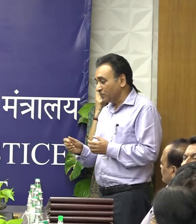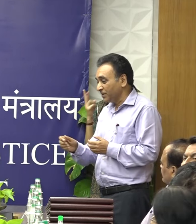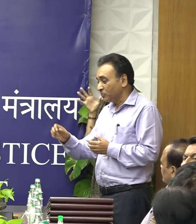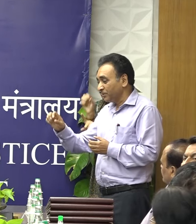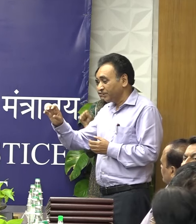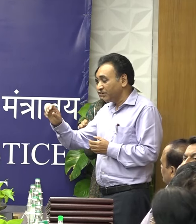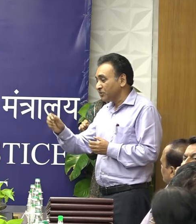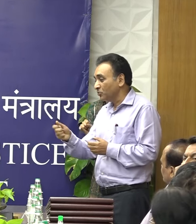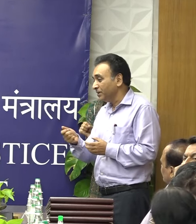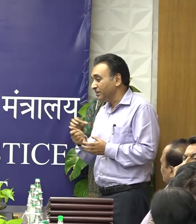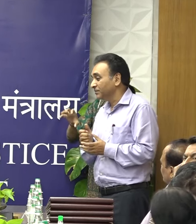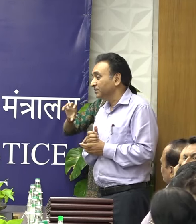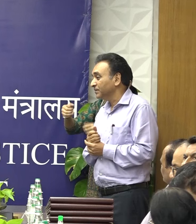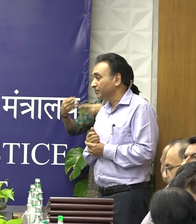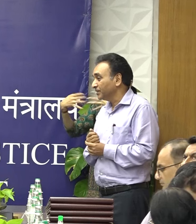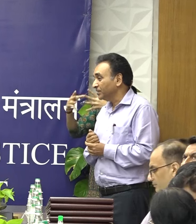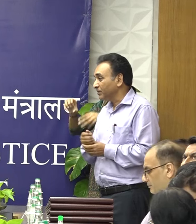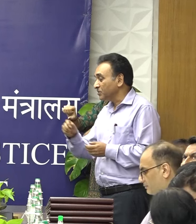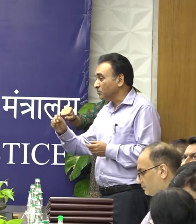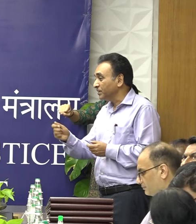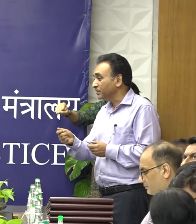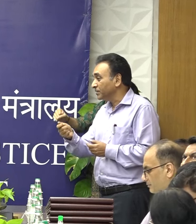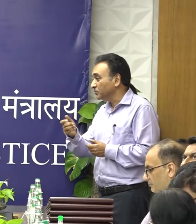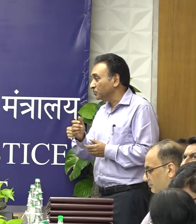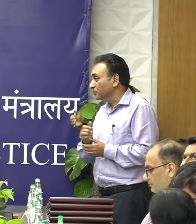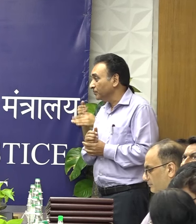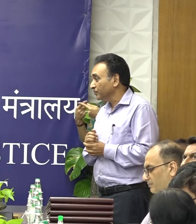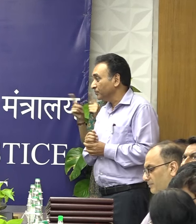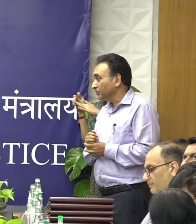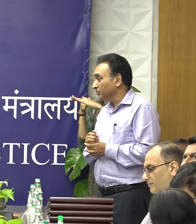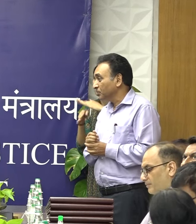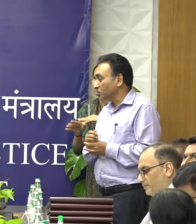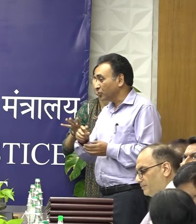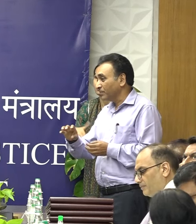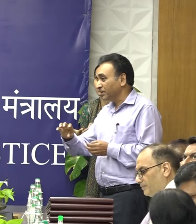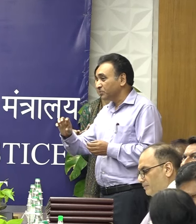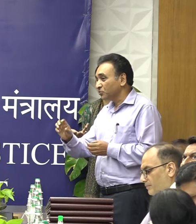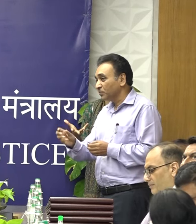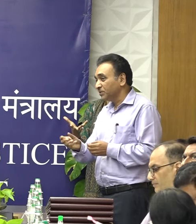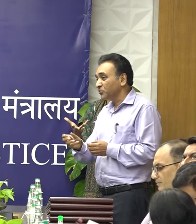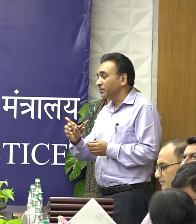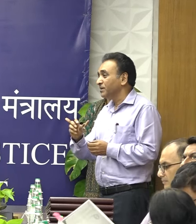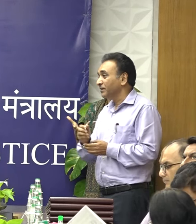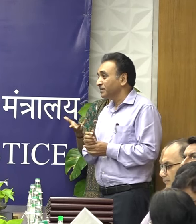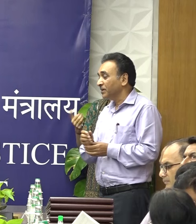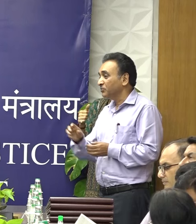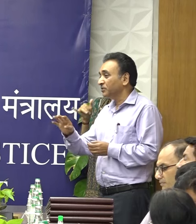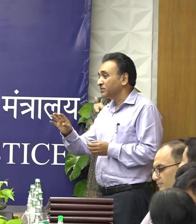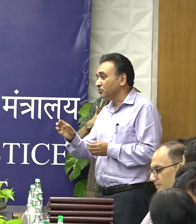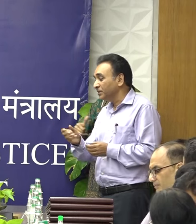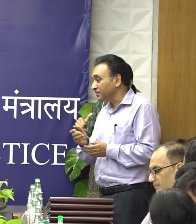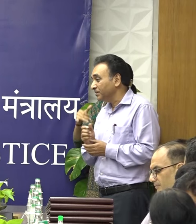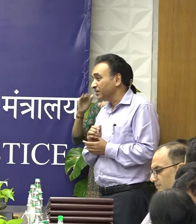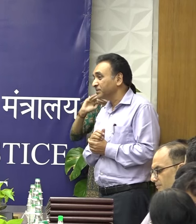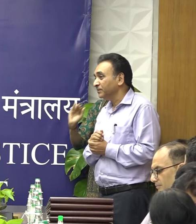बच्चे को पहले दरवाज़ा खोलना नहीं आता था, कि दरवाज़ा खोल के अंदर कैसे घुसो. तो रोबोट के माध्यम से उसको बच्चे को गेम बना के सिखाया, वो